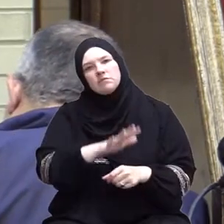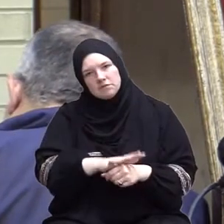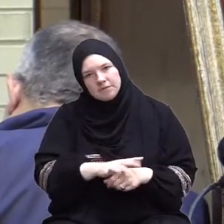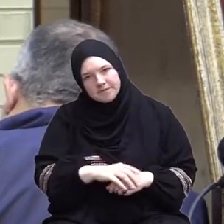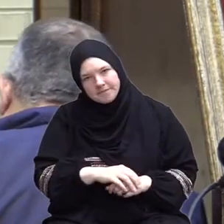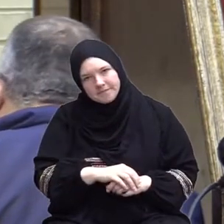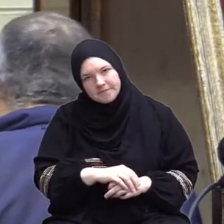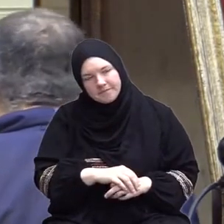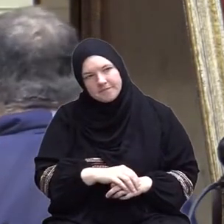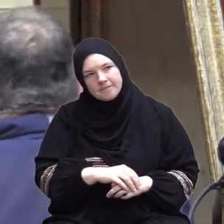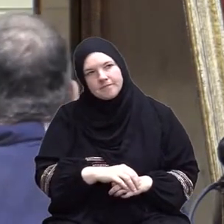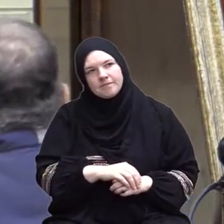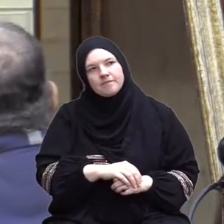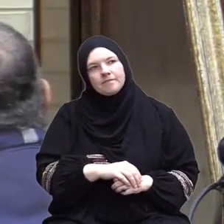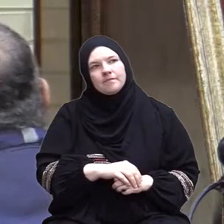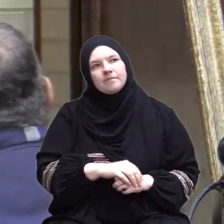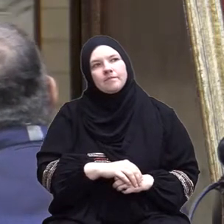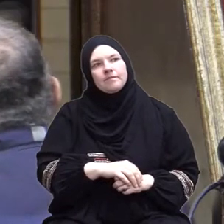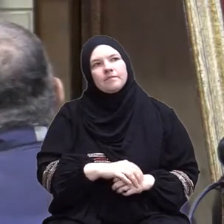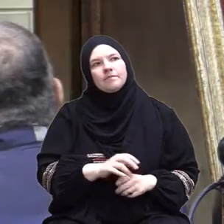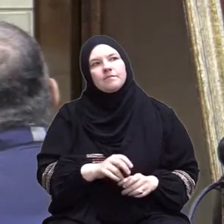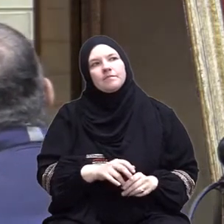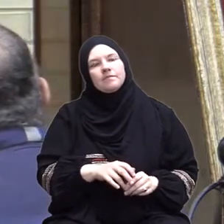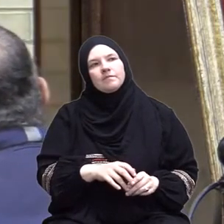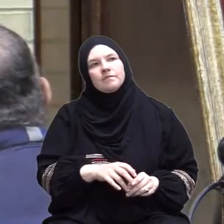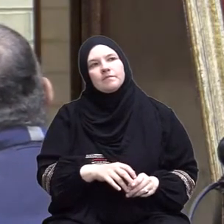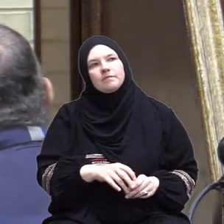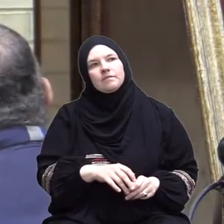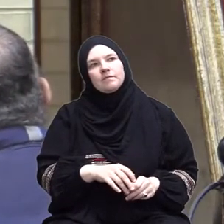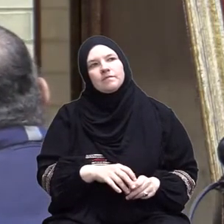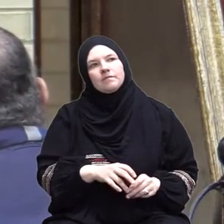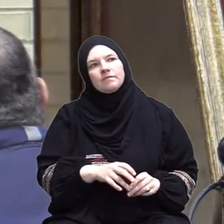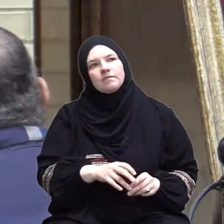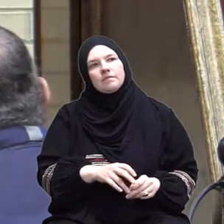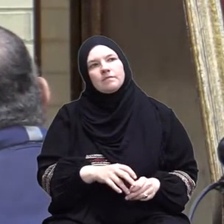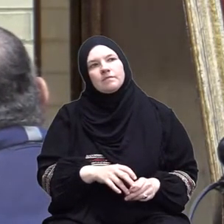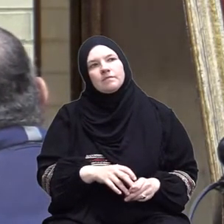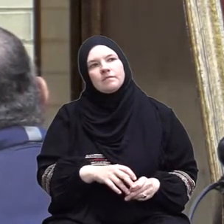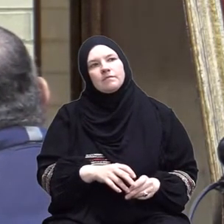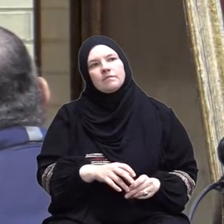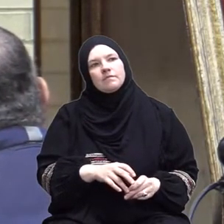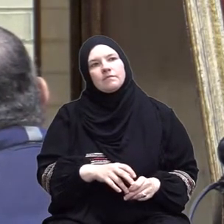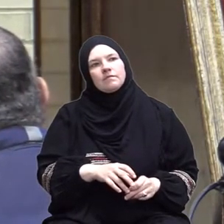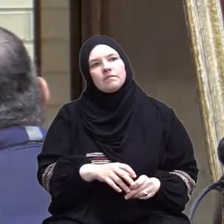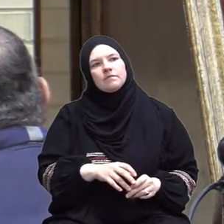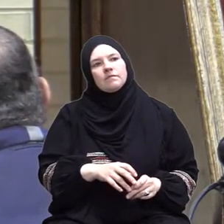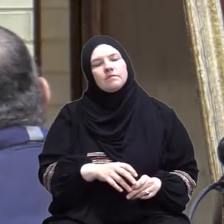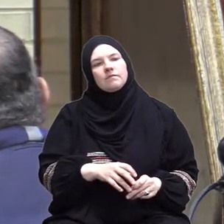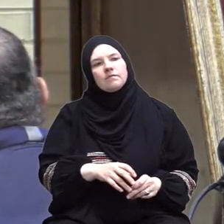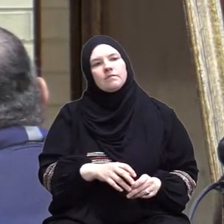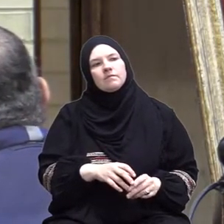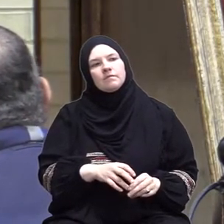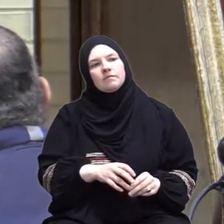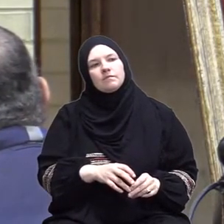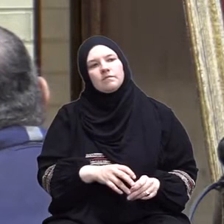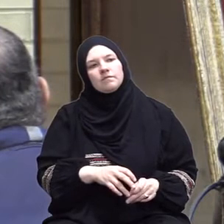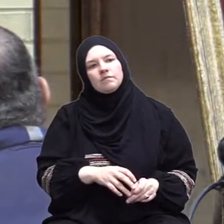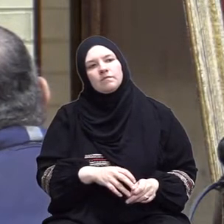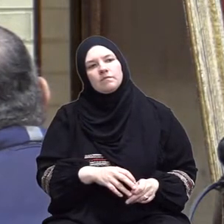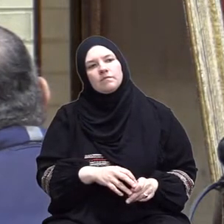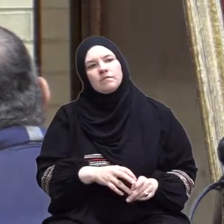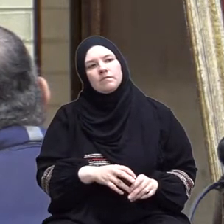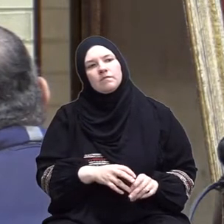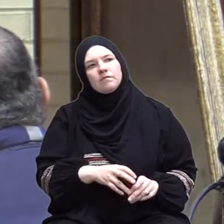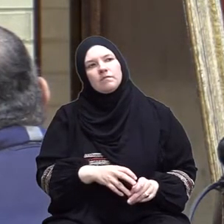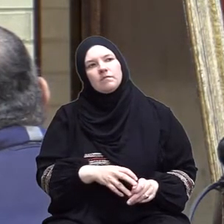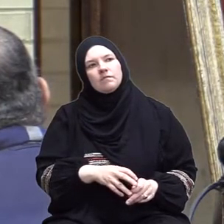is يَا بَنِي إِسْرَائِيلَ أُعْبُدُوا اللَّهَ رَبِّي وَرَبَّكُمْ وَإِذْ أَخَذْنَا مِيثَاقَ